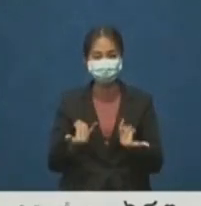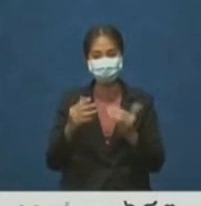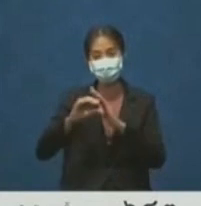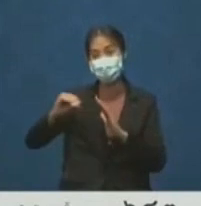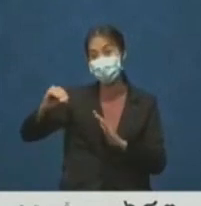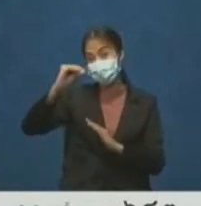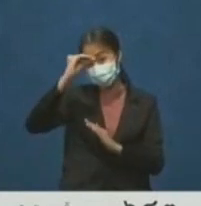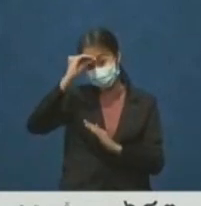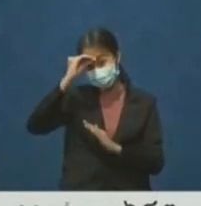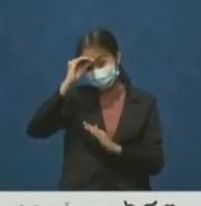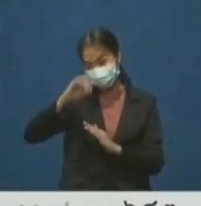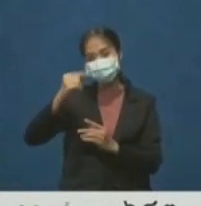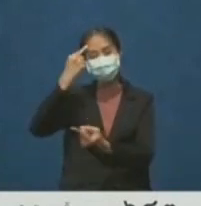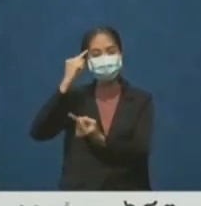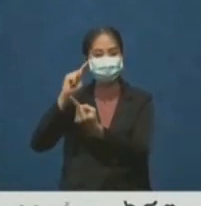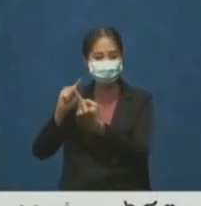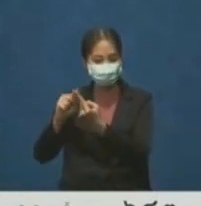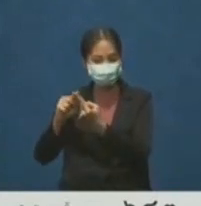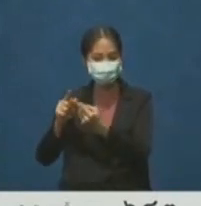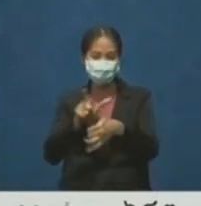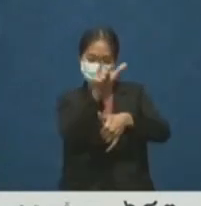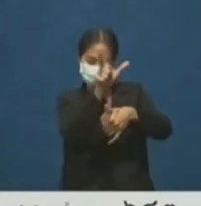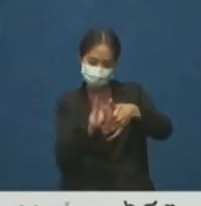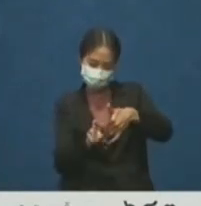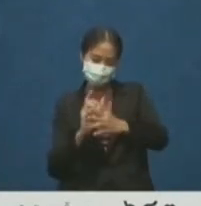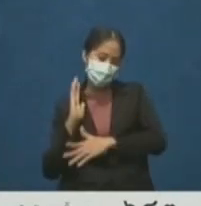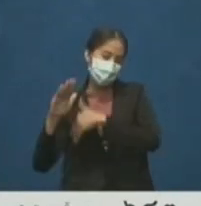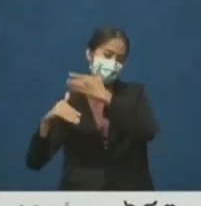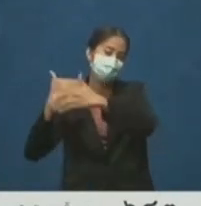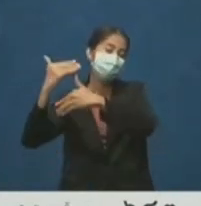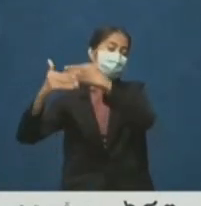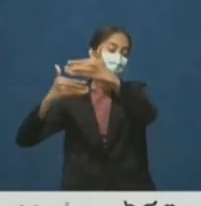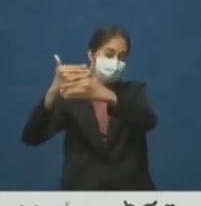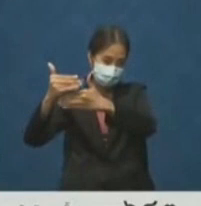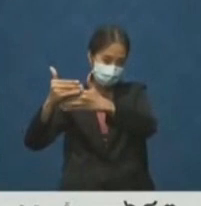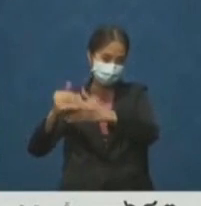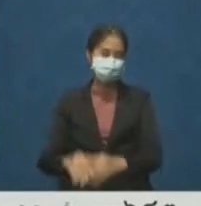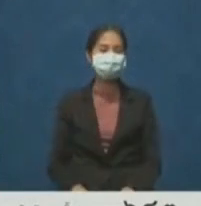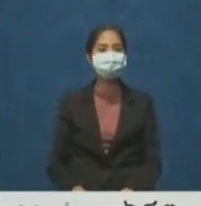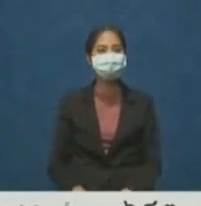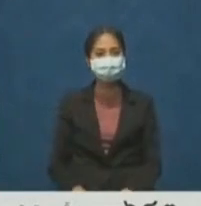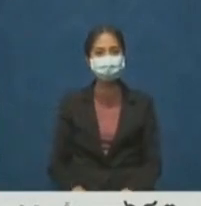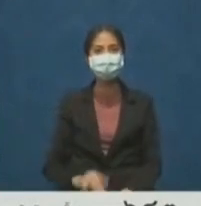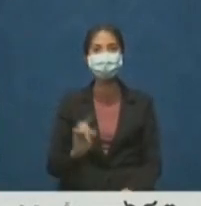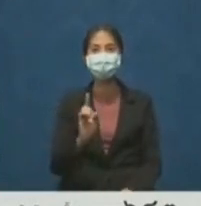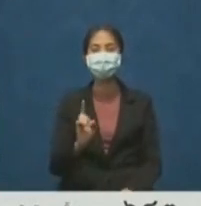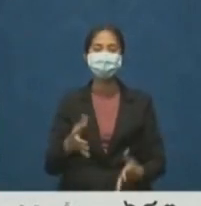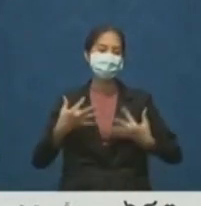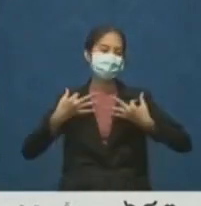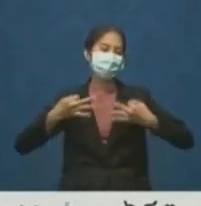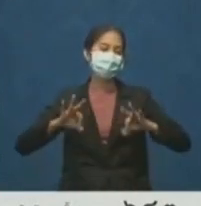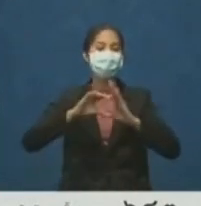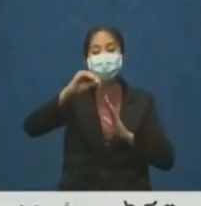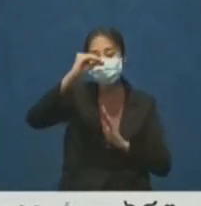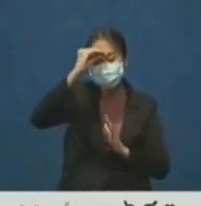การศึกษาเนี่ยเขาต้องมุ่งเพื่อพัฒนาบุคลิกภาพของมนุษย์อย่างน้อยต้องให้เขามีเ